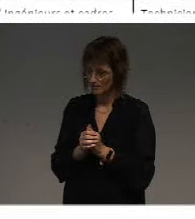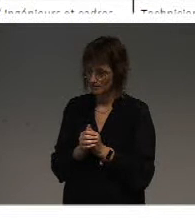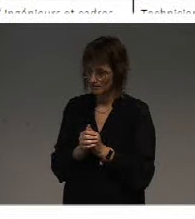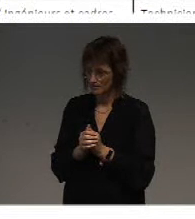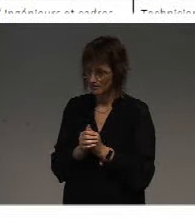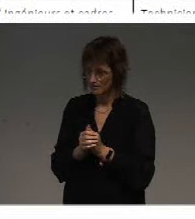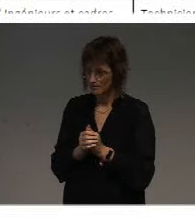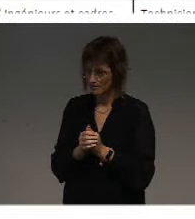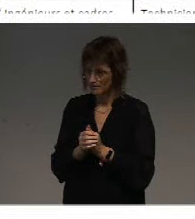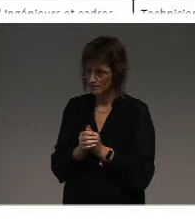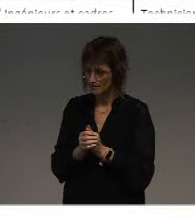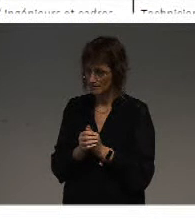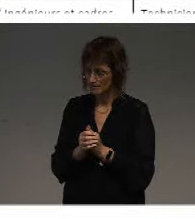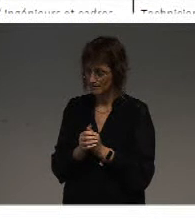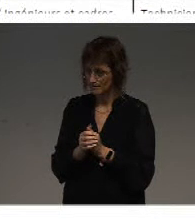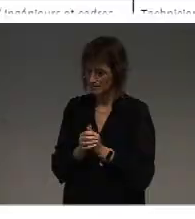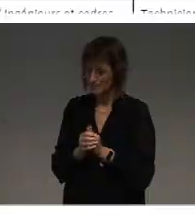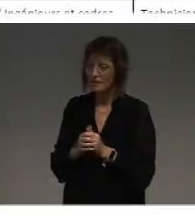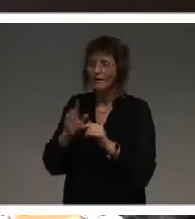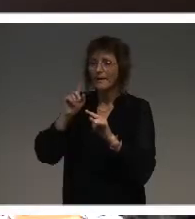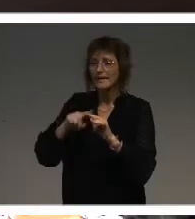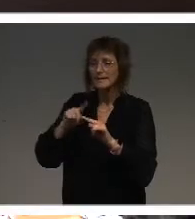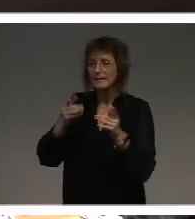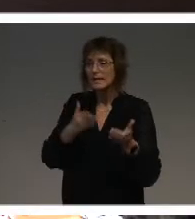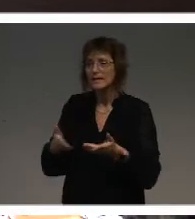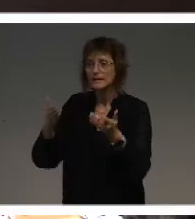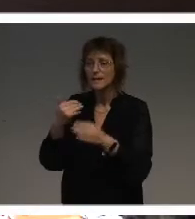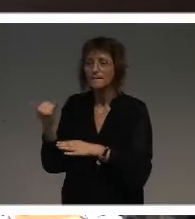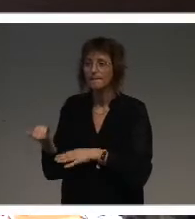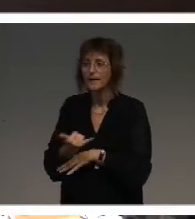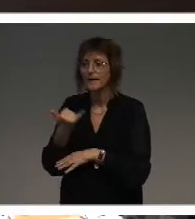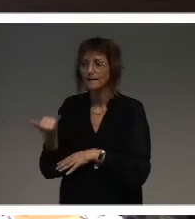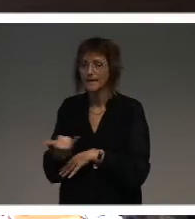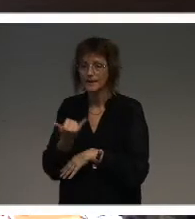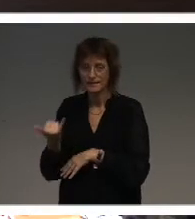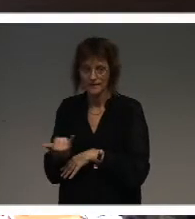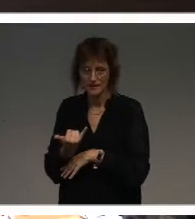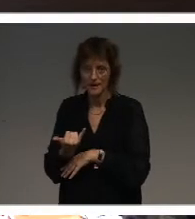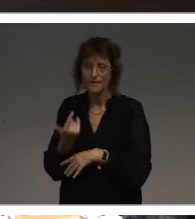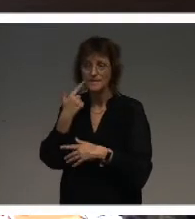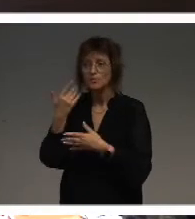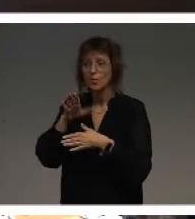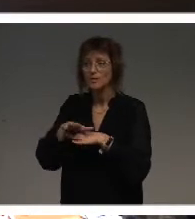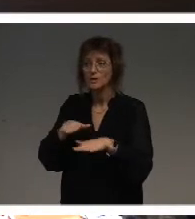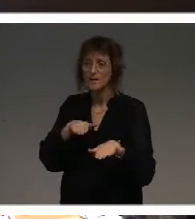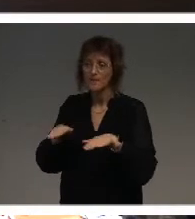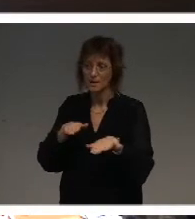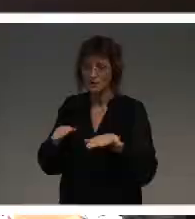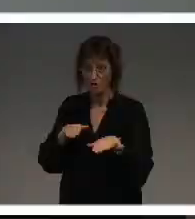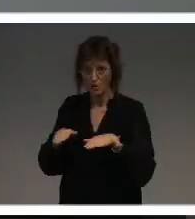Alors, on ne va pas revenir en détail sur ça, mais ça vous montre un petit peu la méthodologie, c'est comment on s'y est pris pour